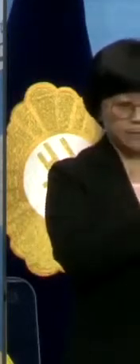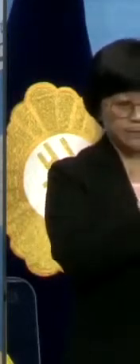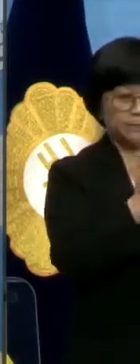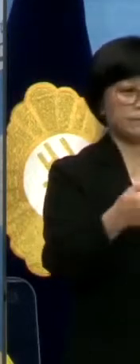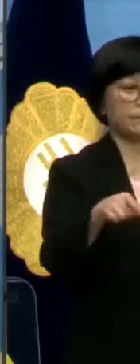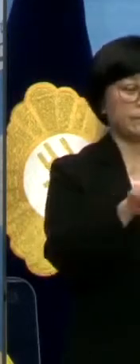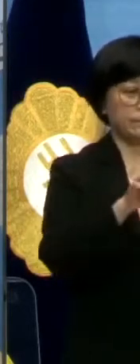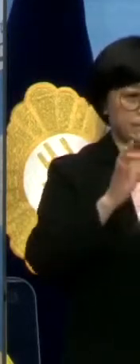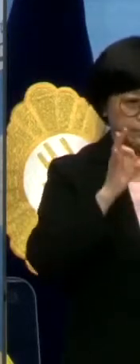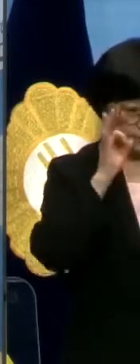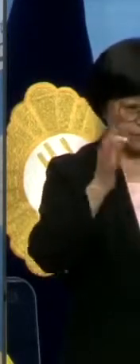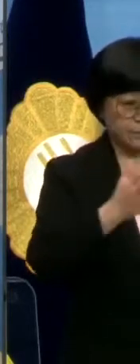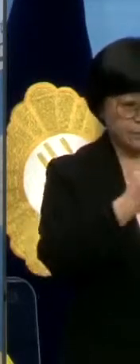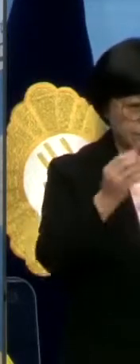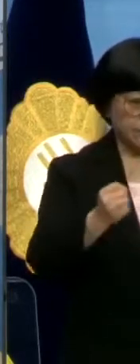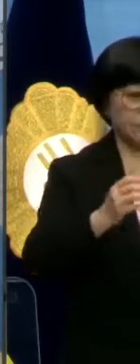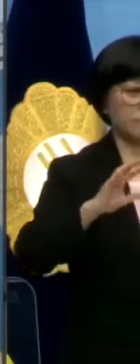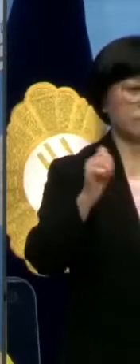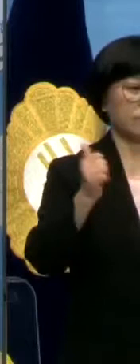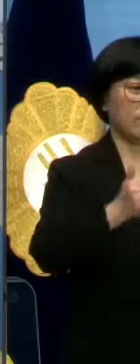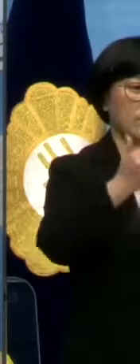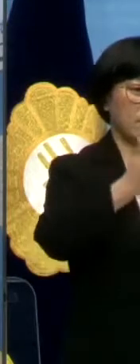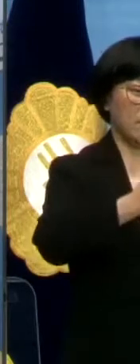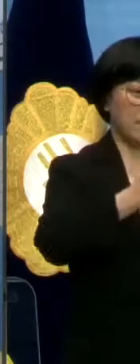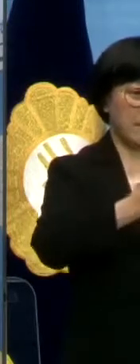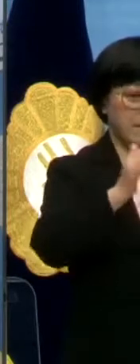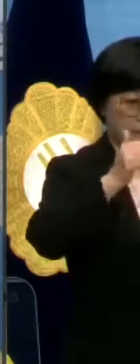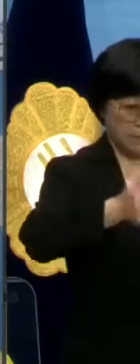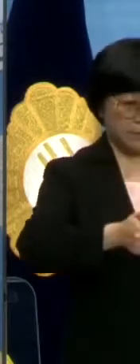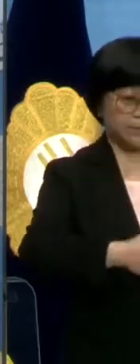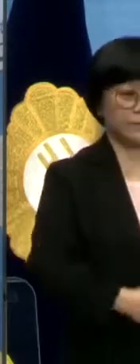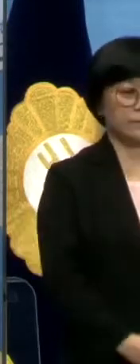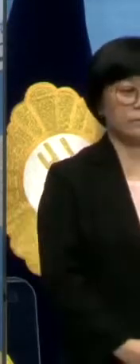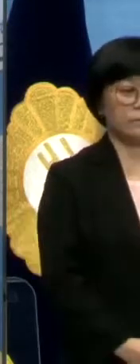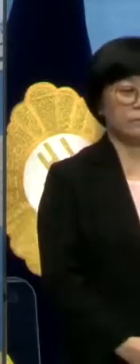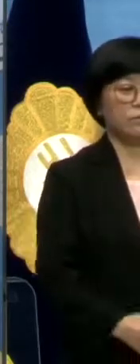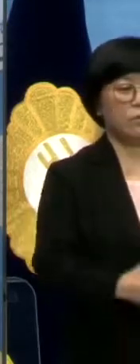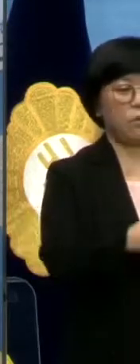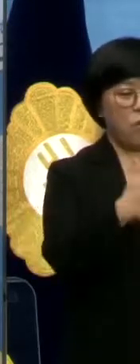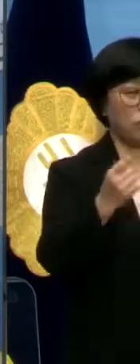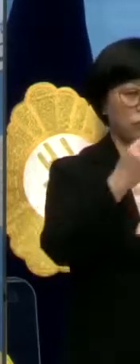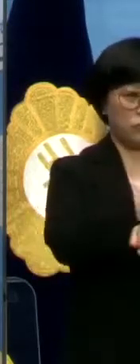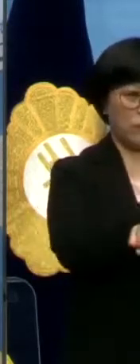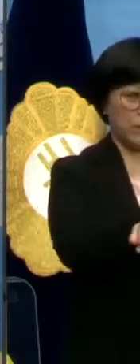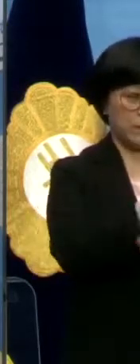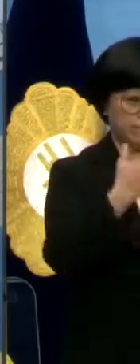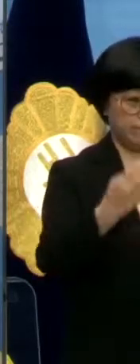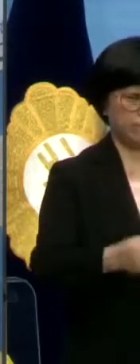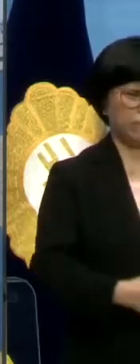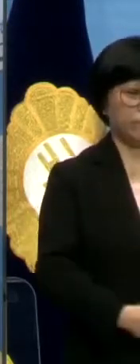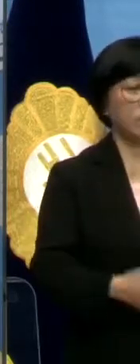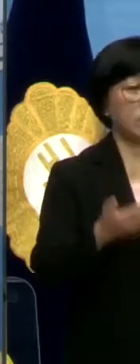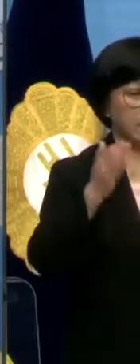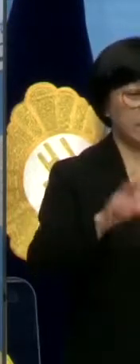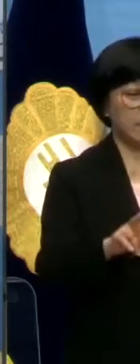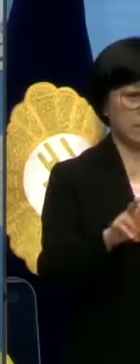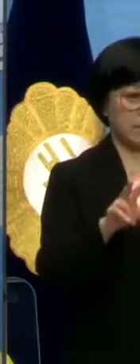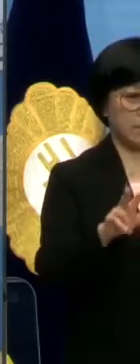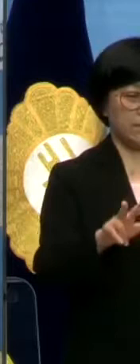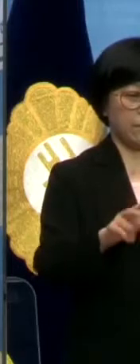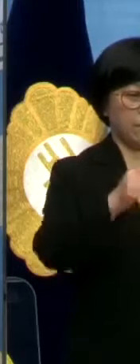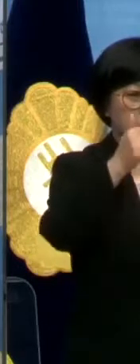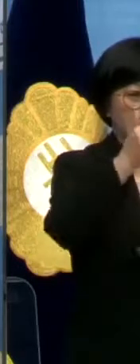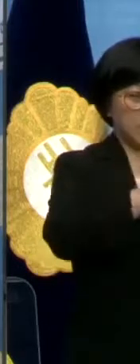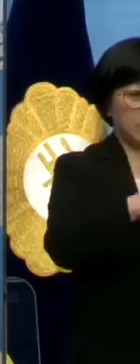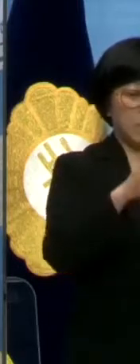중대재해기업처벌법을 위해 노력해주신 많은 의원님들께 감사 인사를 드립니다. 모두 수고 많으셨습니다. 그런데 지금 이